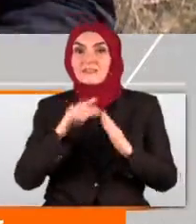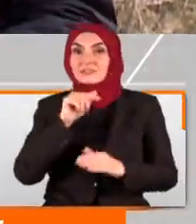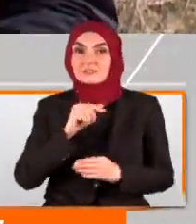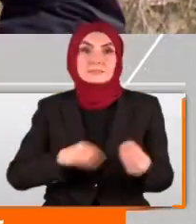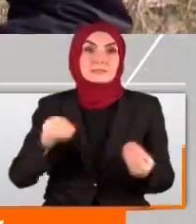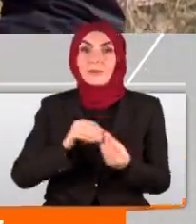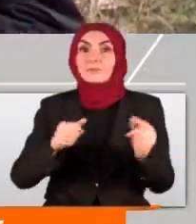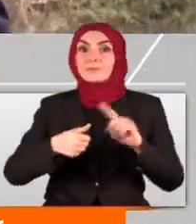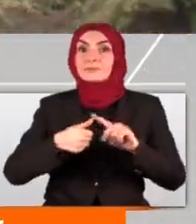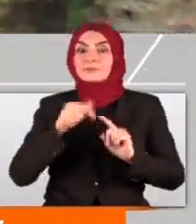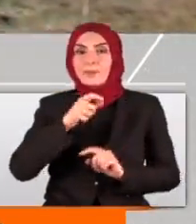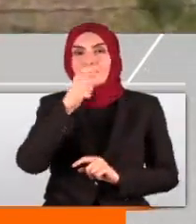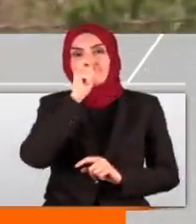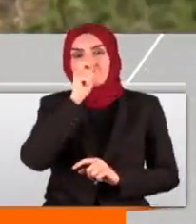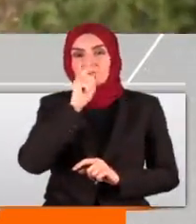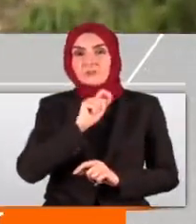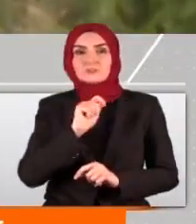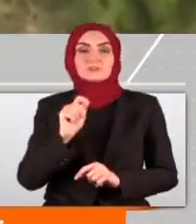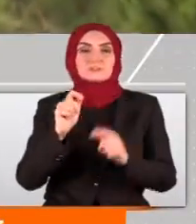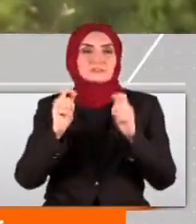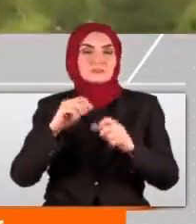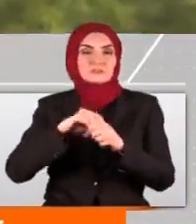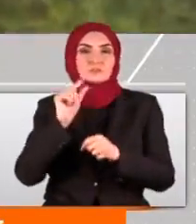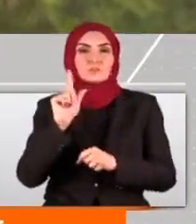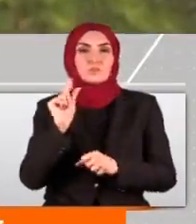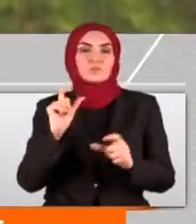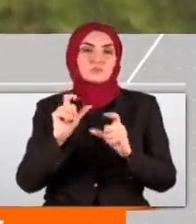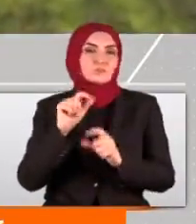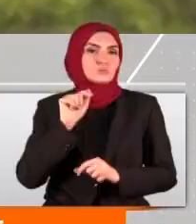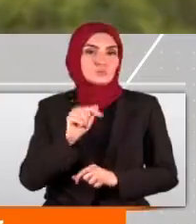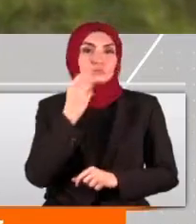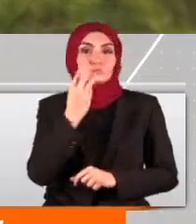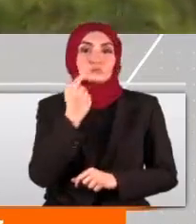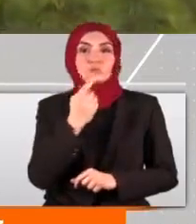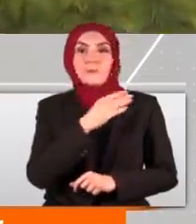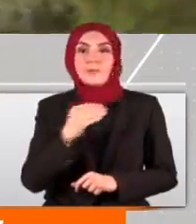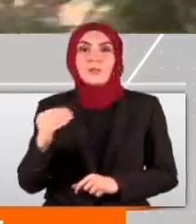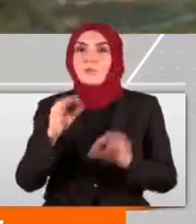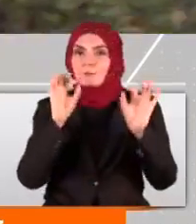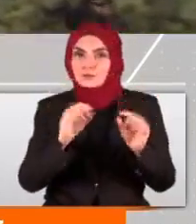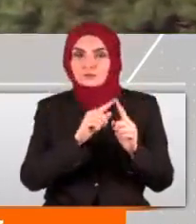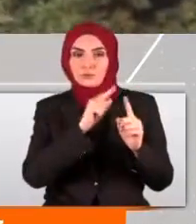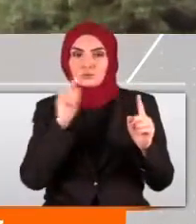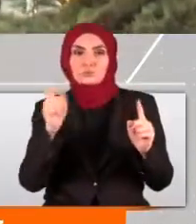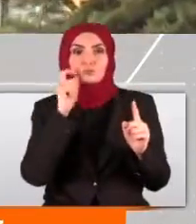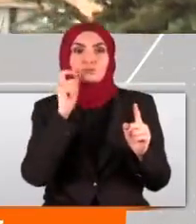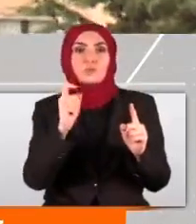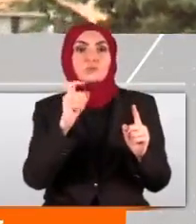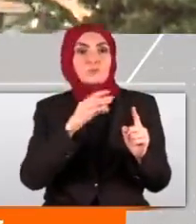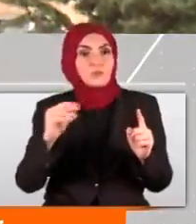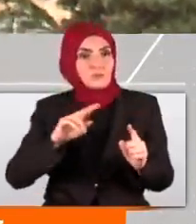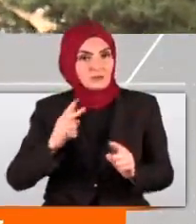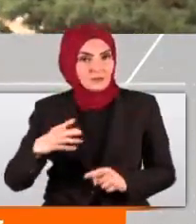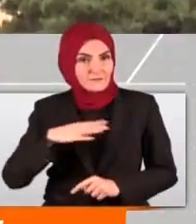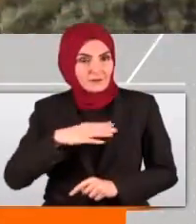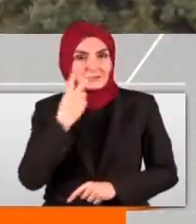semti. 1+1 evlerin fiyatları 3,5 milyondan başlayıp 9,5 milyon liraya kadar çıkıyor. 2+1 evlerin fiyatları